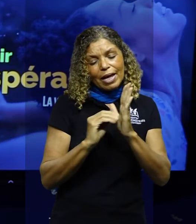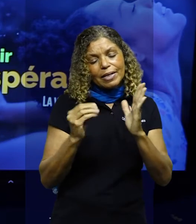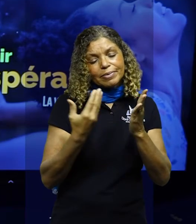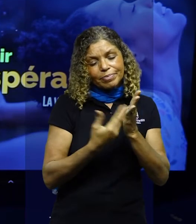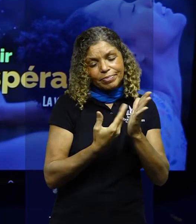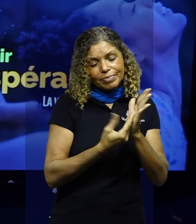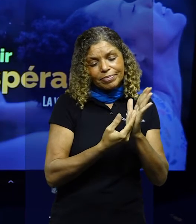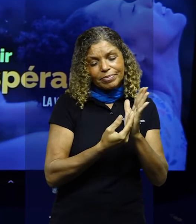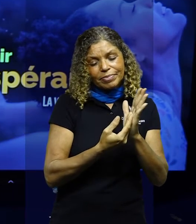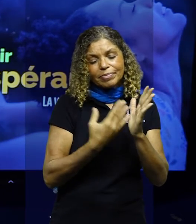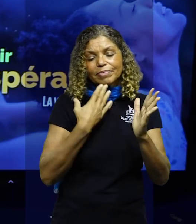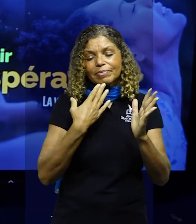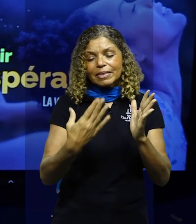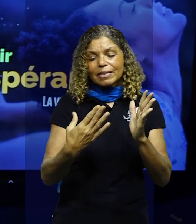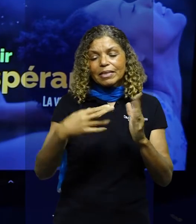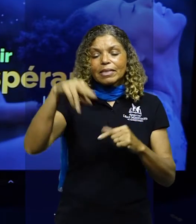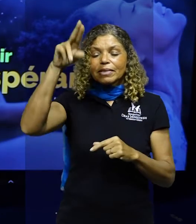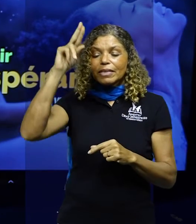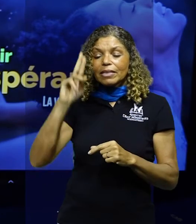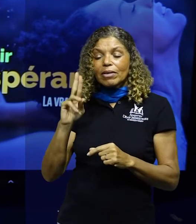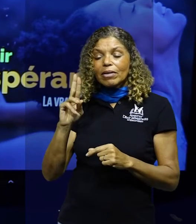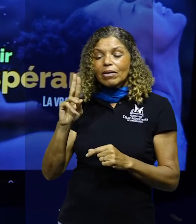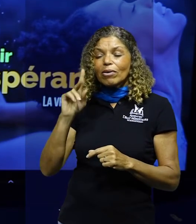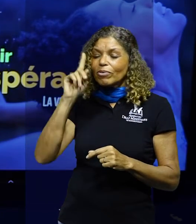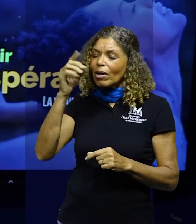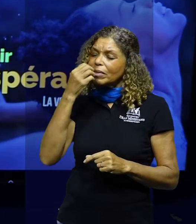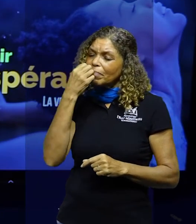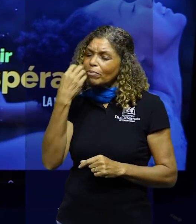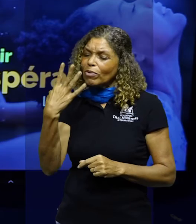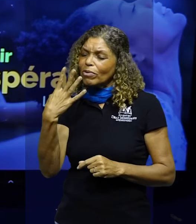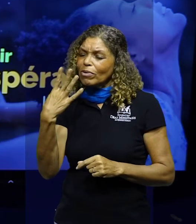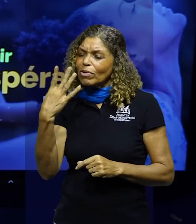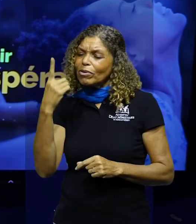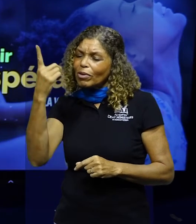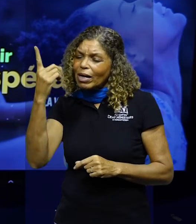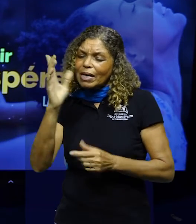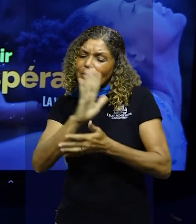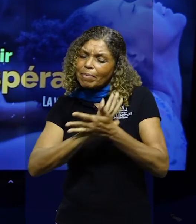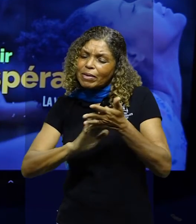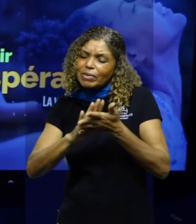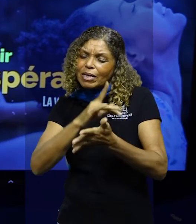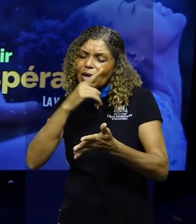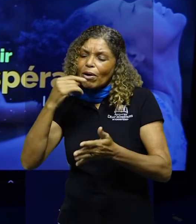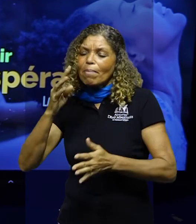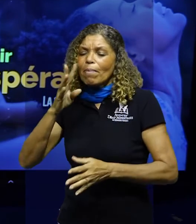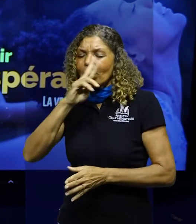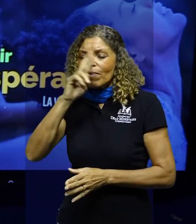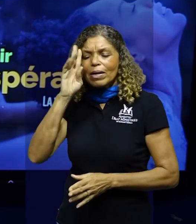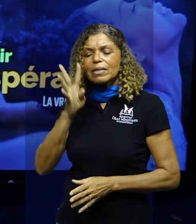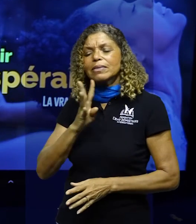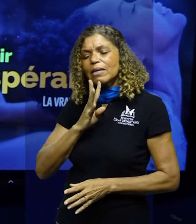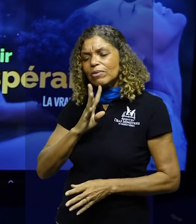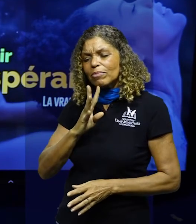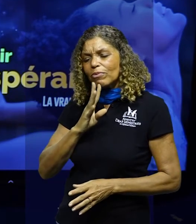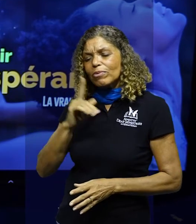Merci Seigneur parce que dans ta bonté, tu as pardonné à Salomon qui t'a abandonné, qui s'est détourné de toi,